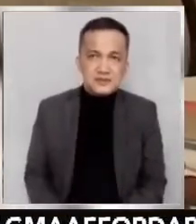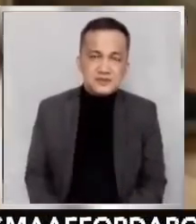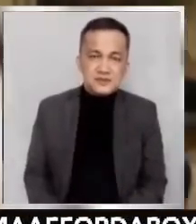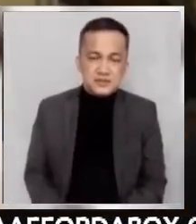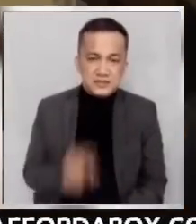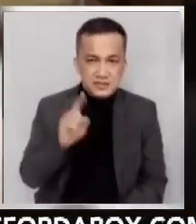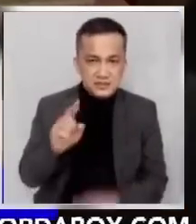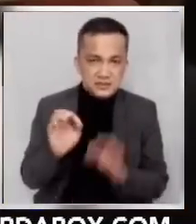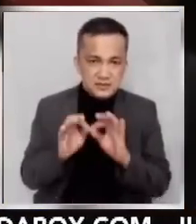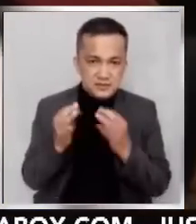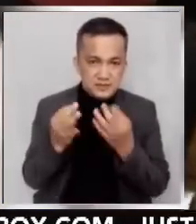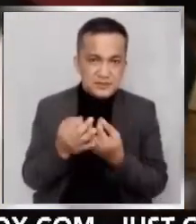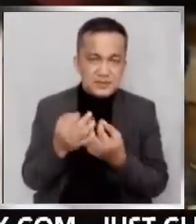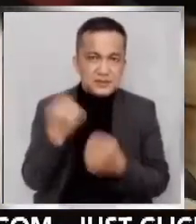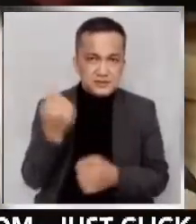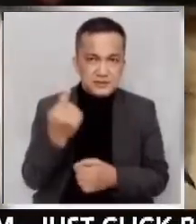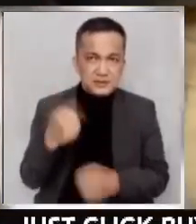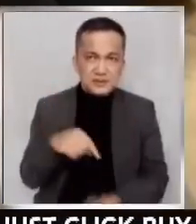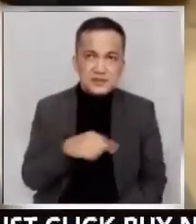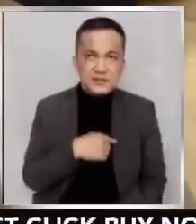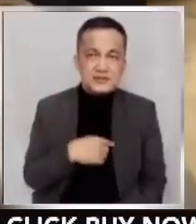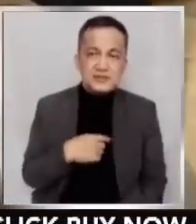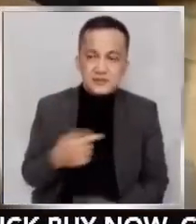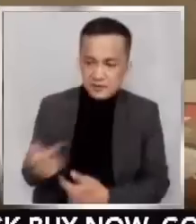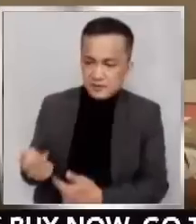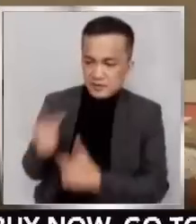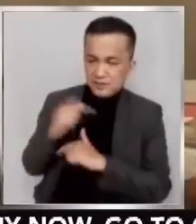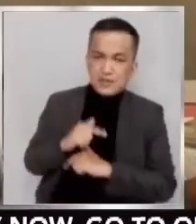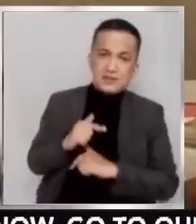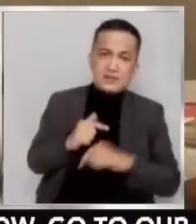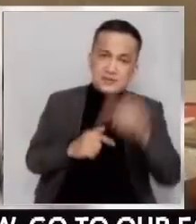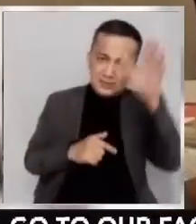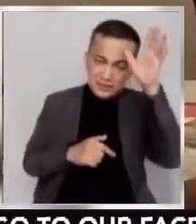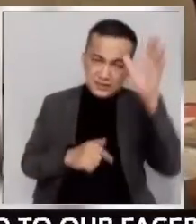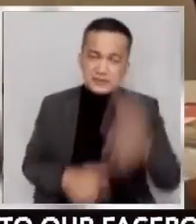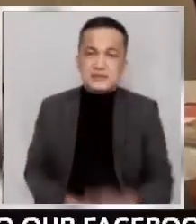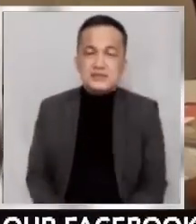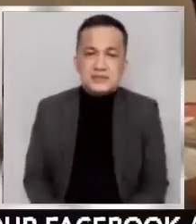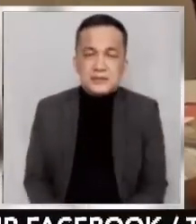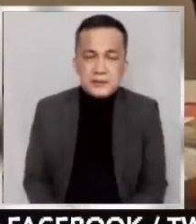kami. Na minana ko lang sa tatay ko.